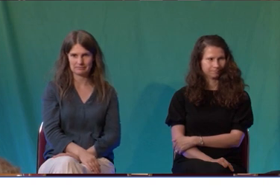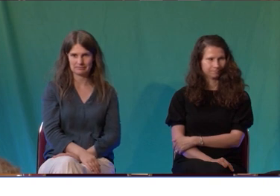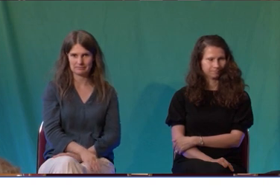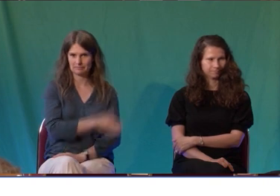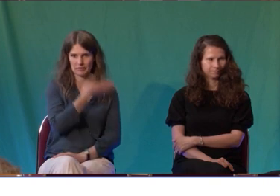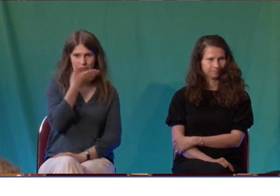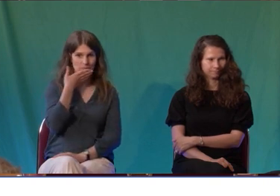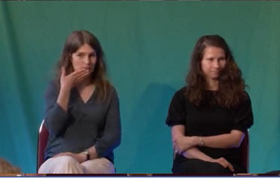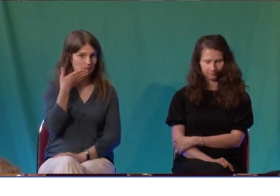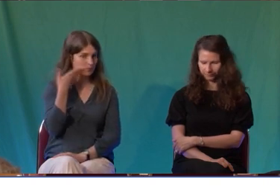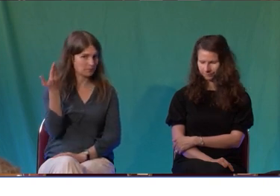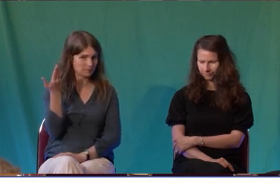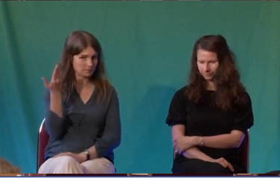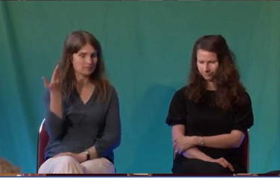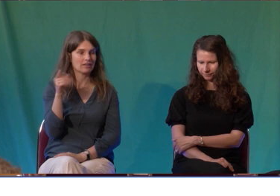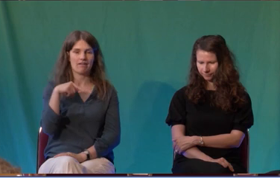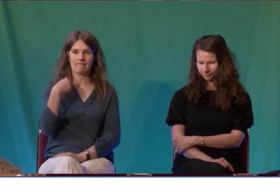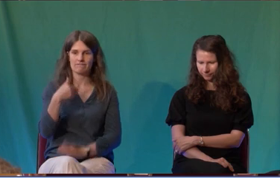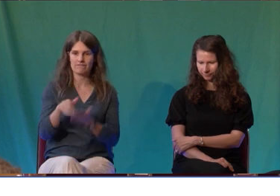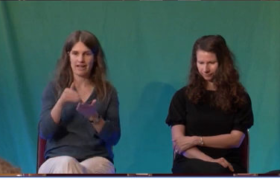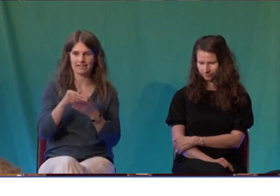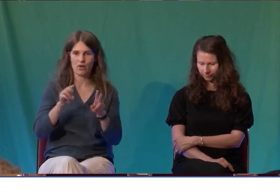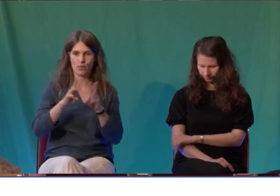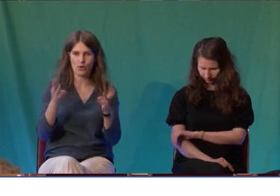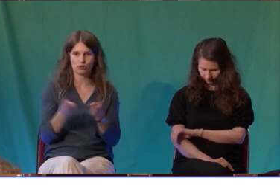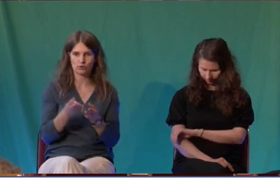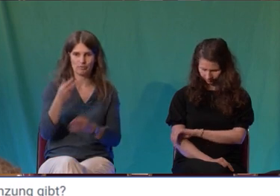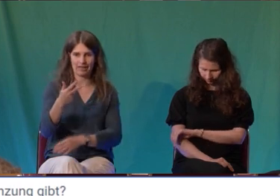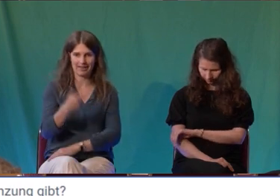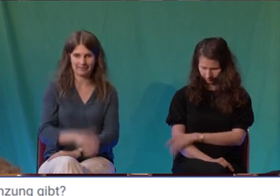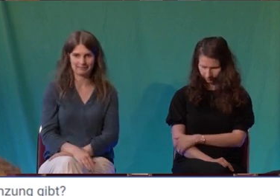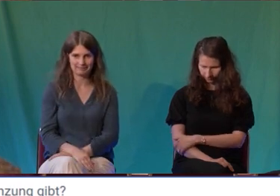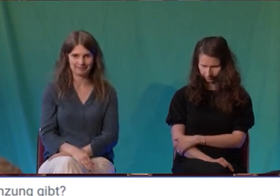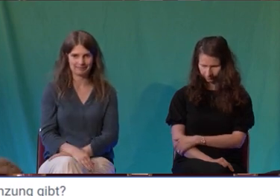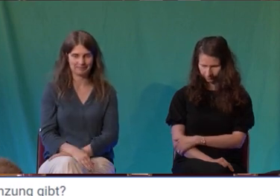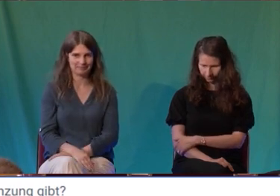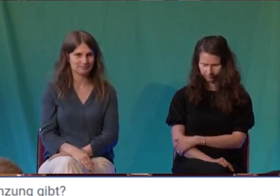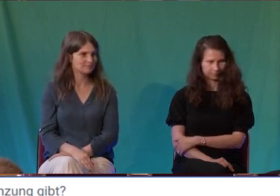gut dann können wir direkt weitermachen mit Workshop 3